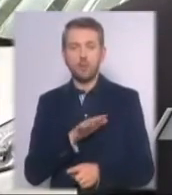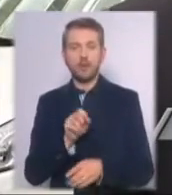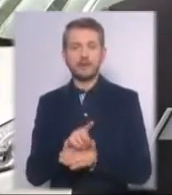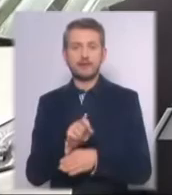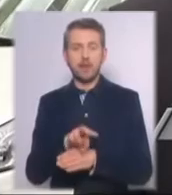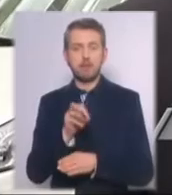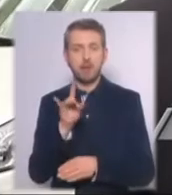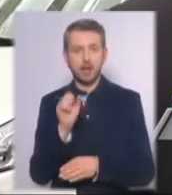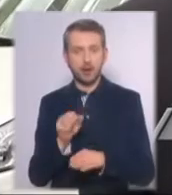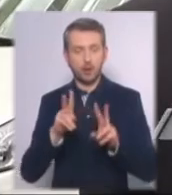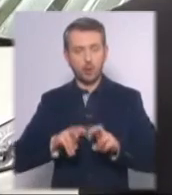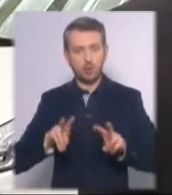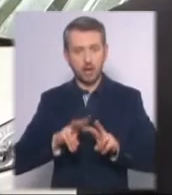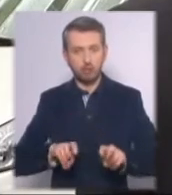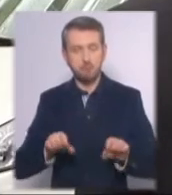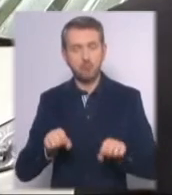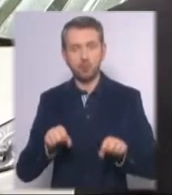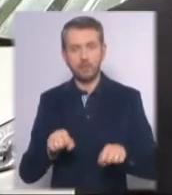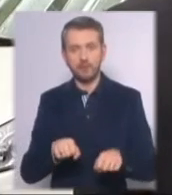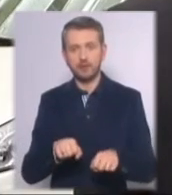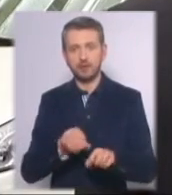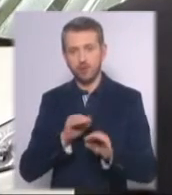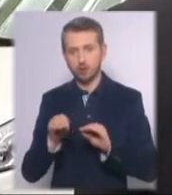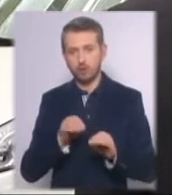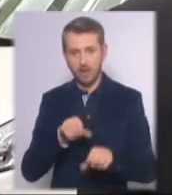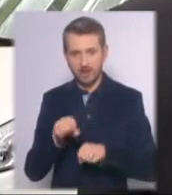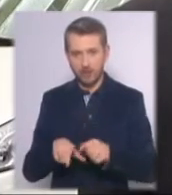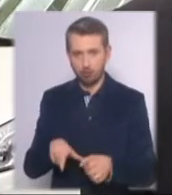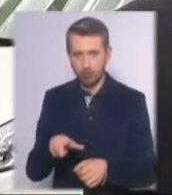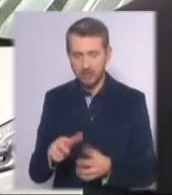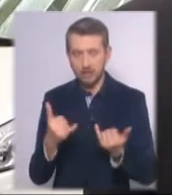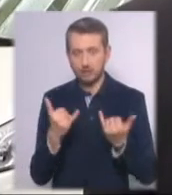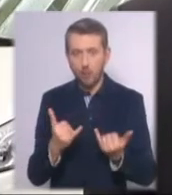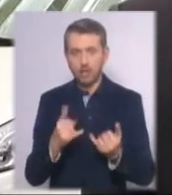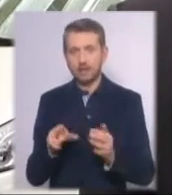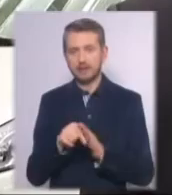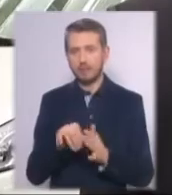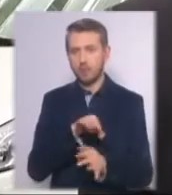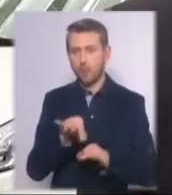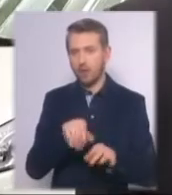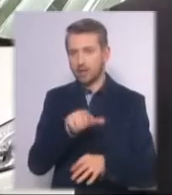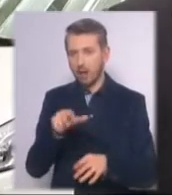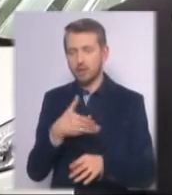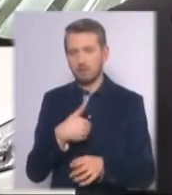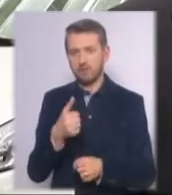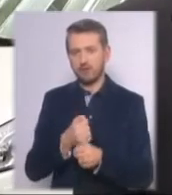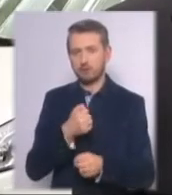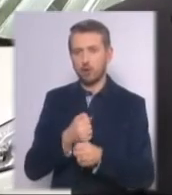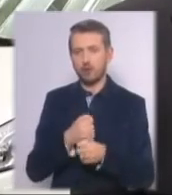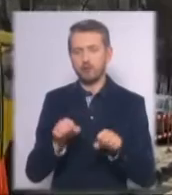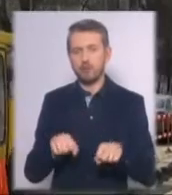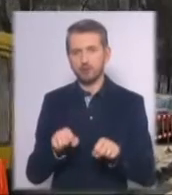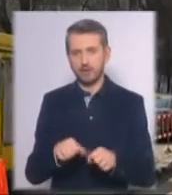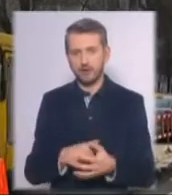мера розглянути можливість влаштування. Сьогодні якраз з проєктантами ми відпрацьовуємо можливість